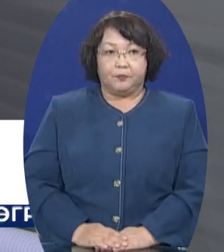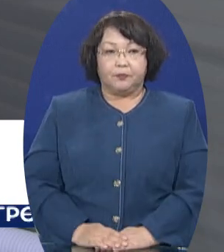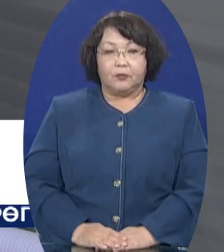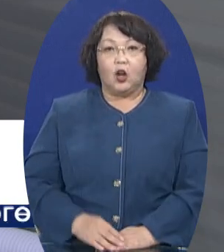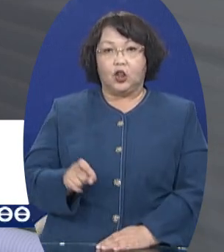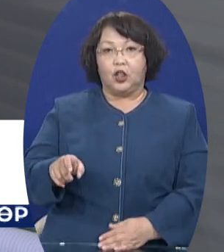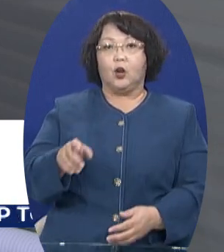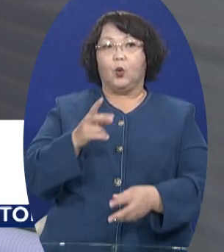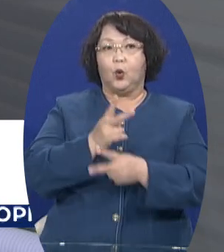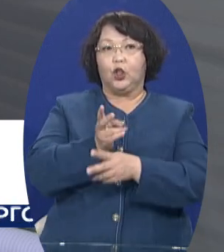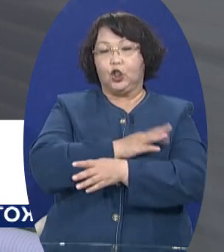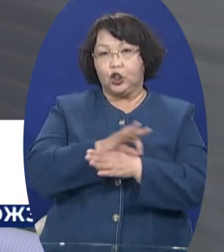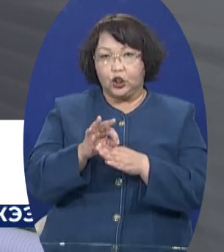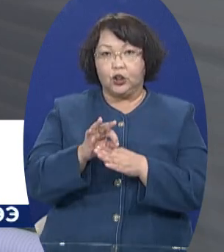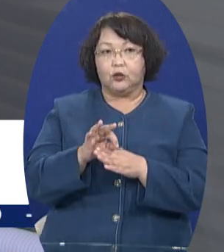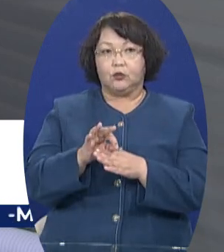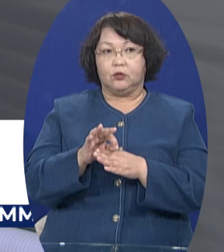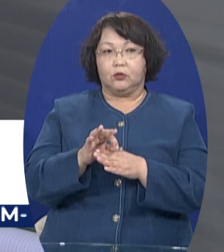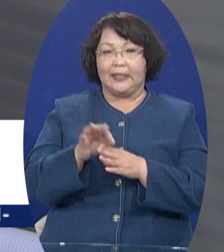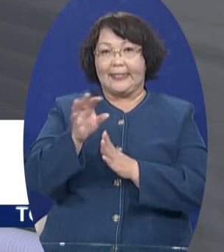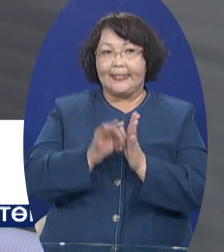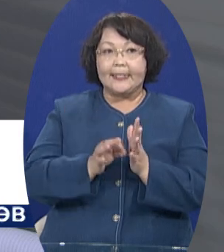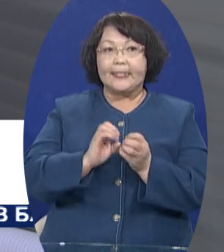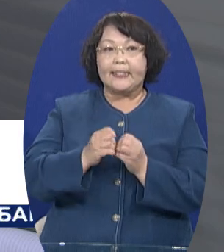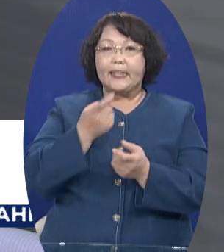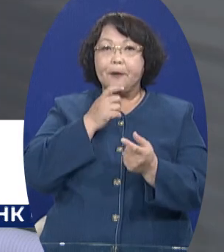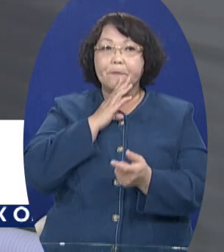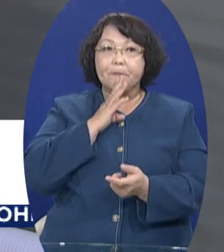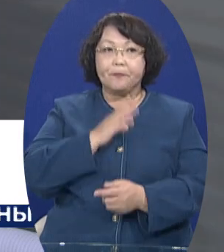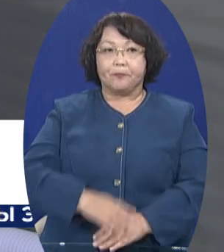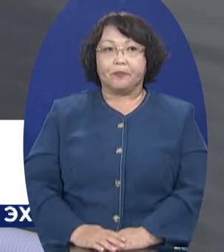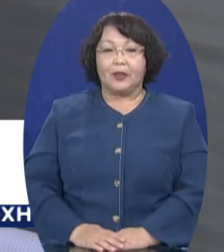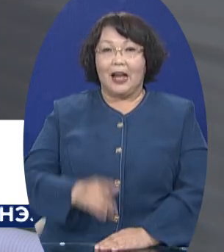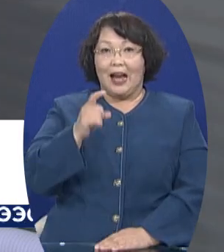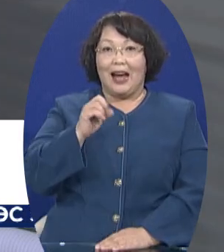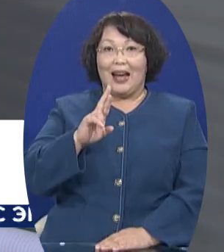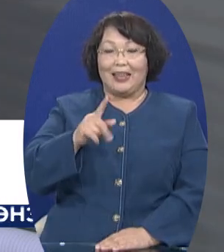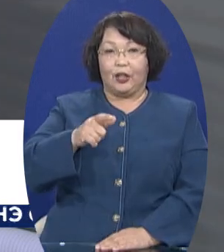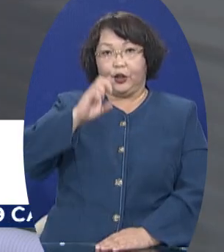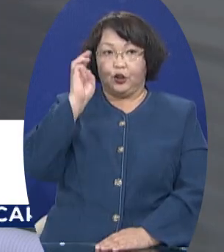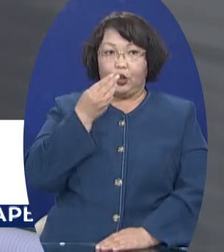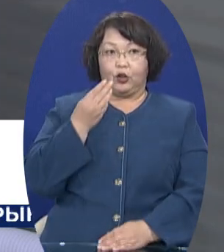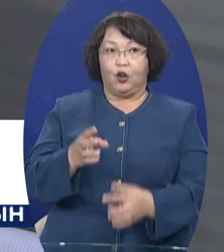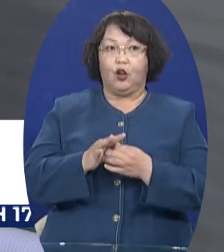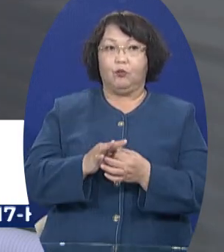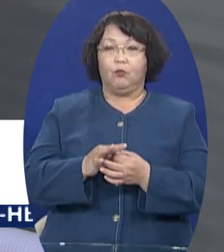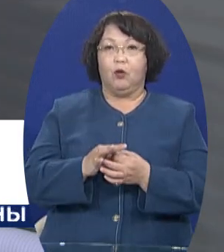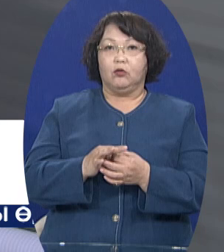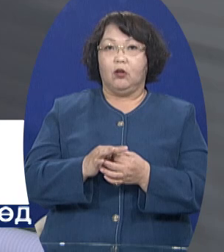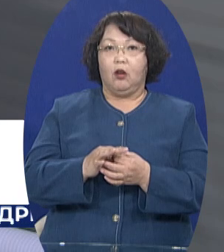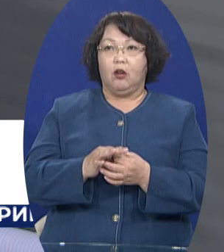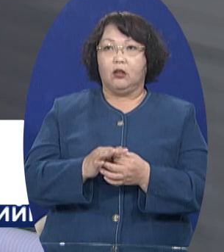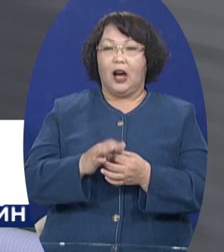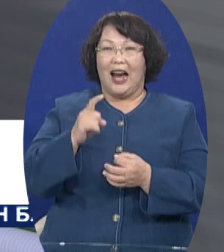ингээд төсөлөө хилцэж байна. Зүгээр хаягжуулалтын асуудлаас болоод маш олон ирэх хөндөгдөж байгаа